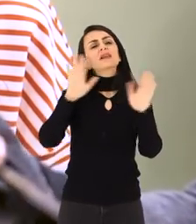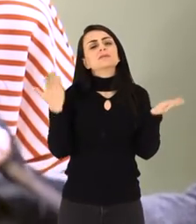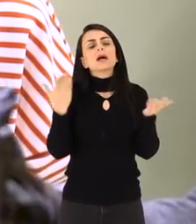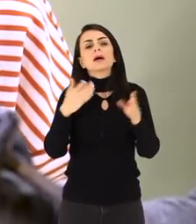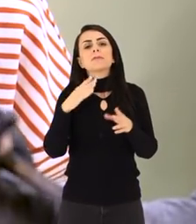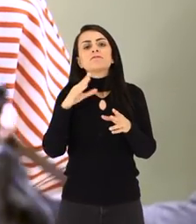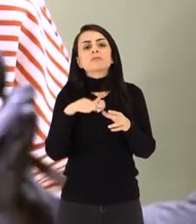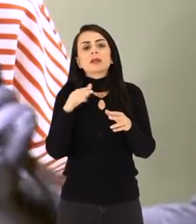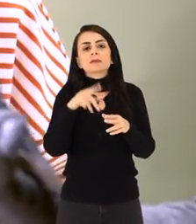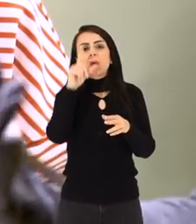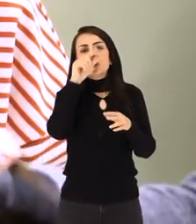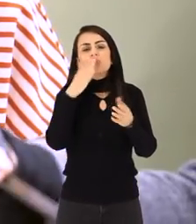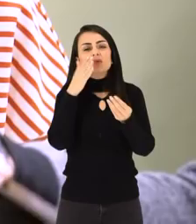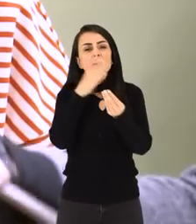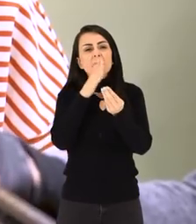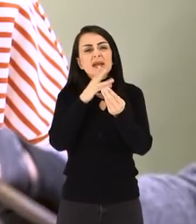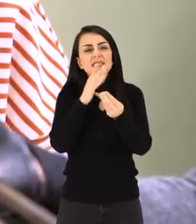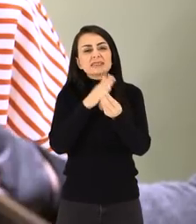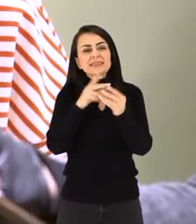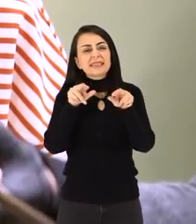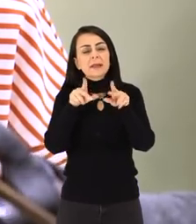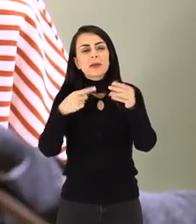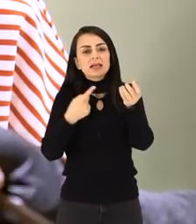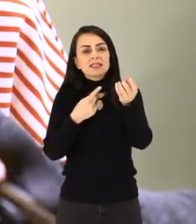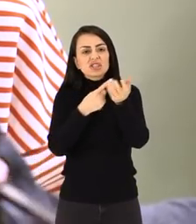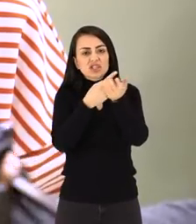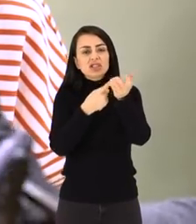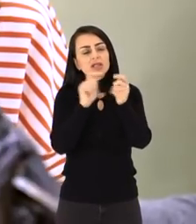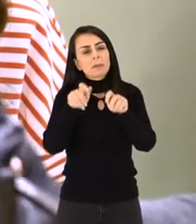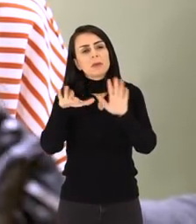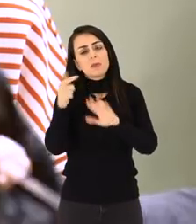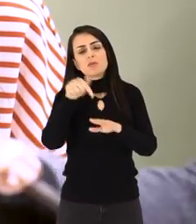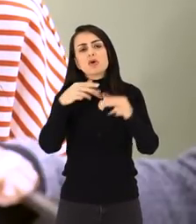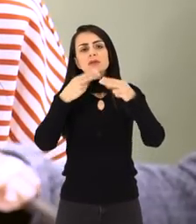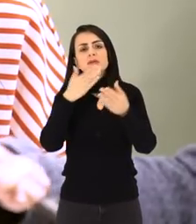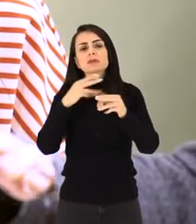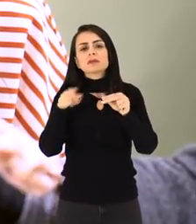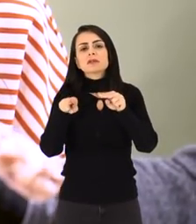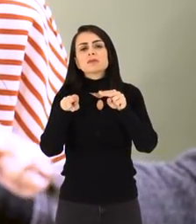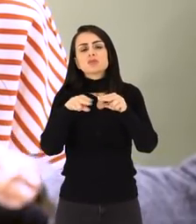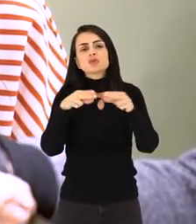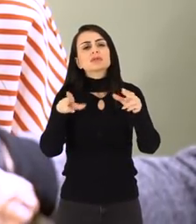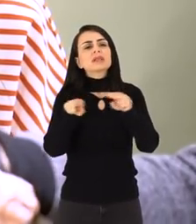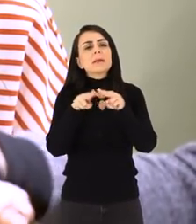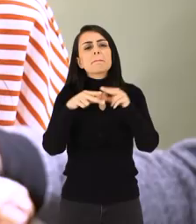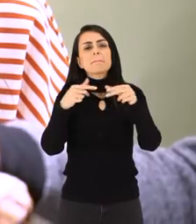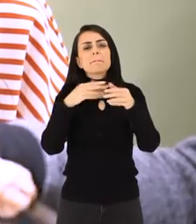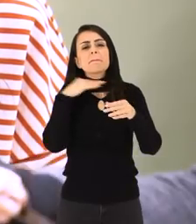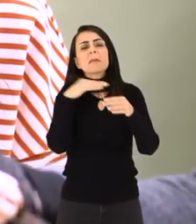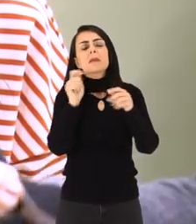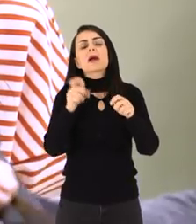normal kuşbaşı falan gibi bir şeyler olur ya, onları şişe taktığım oldu ama bunu yapmadım yani. Vay anasın arkadaş